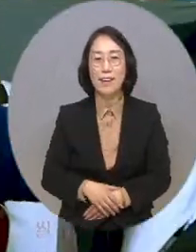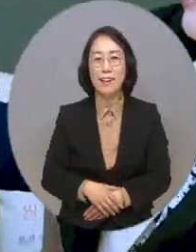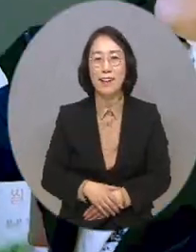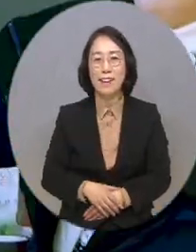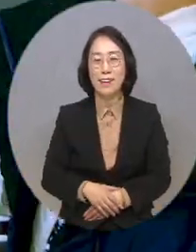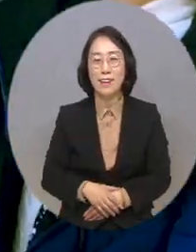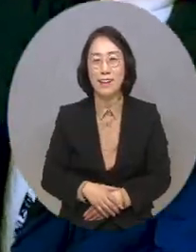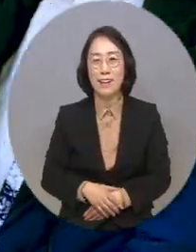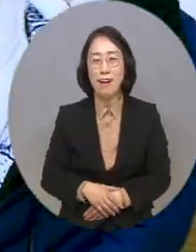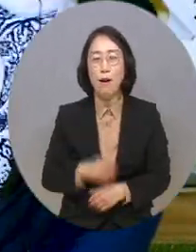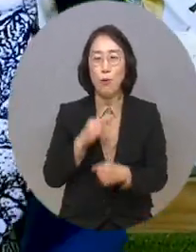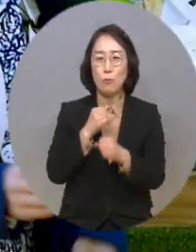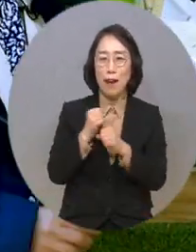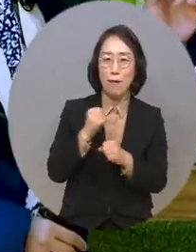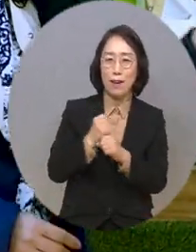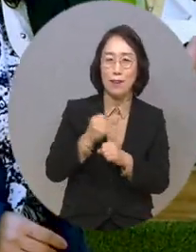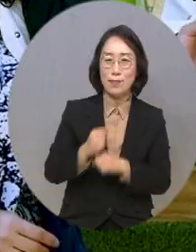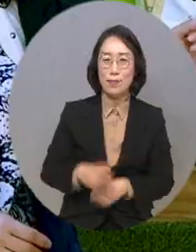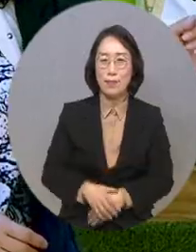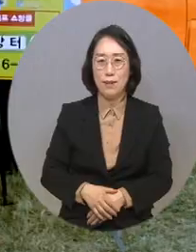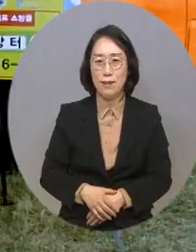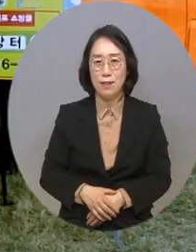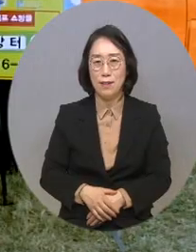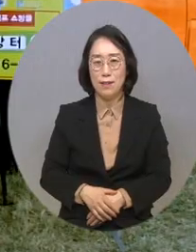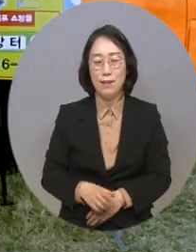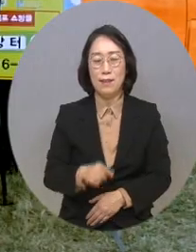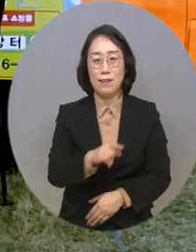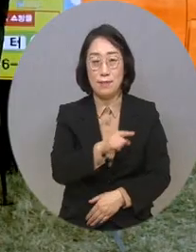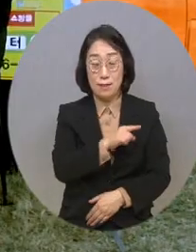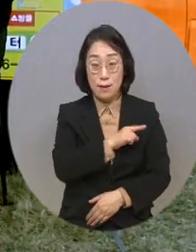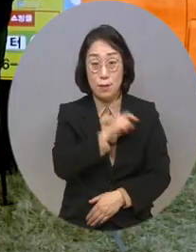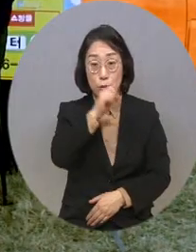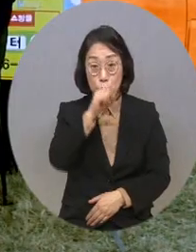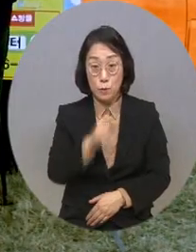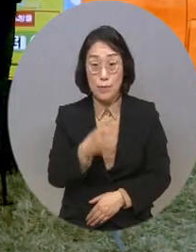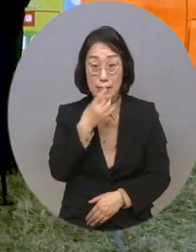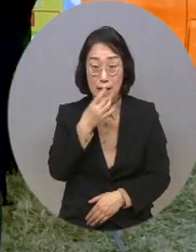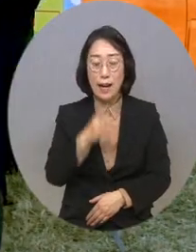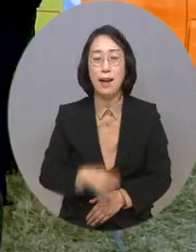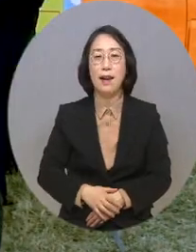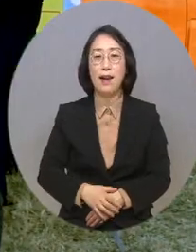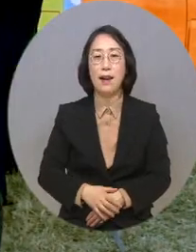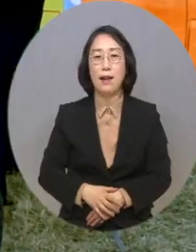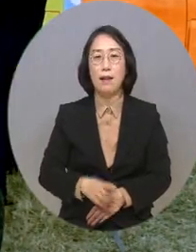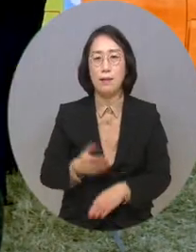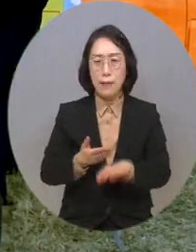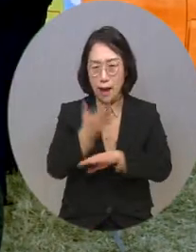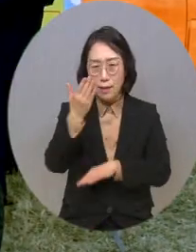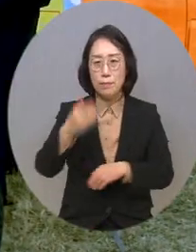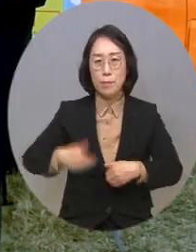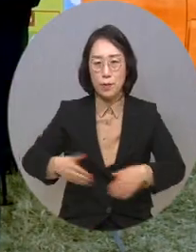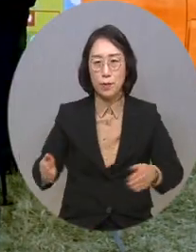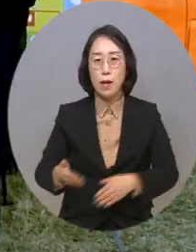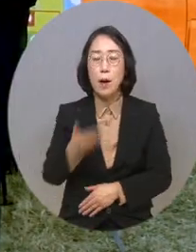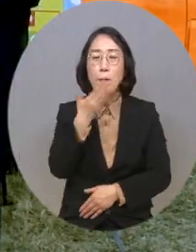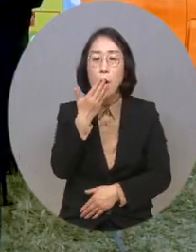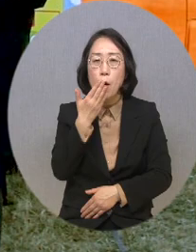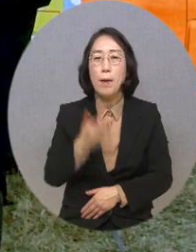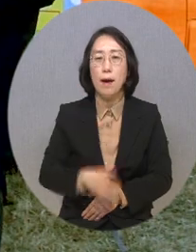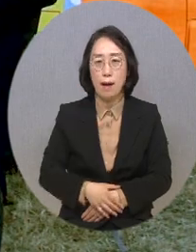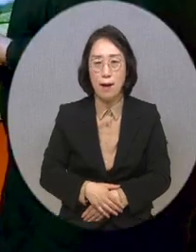아, 너무 당황했어. 근데 최고의 홍보야, 그죠? 아, 그래요. 쌀 홍보는 딴 거 필요 없잖아. 그렇죠. 이게 먹어봐야